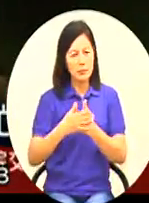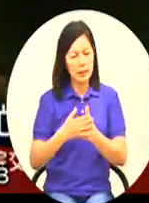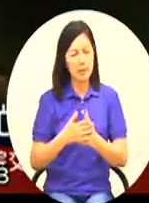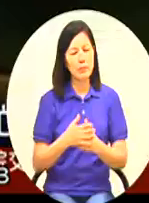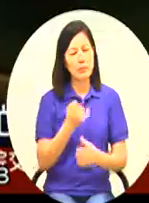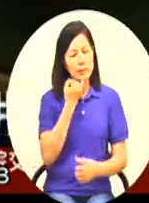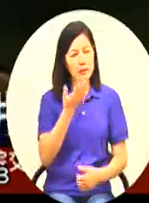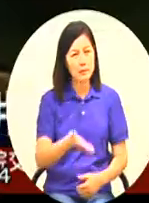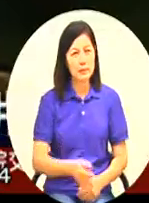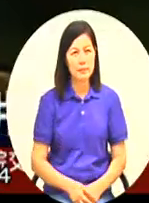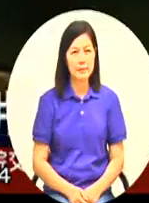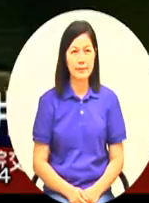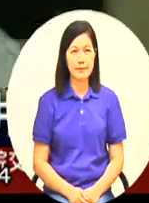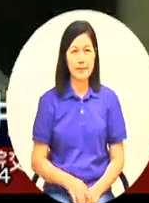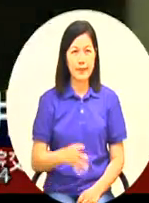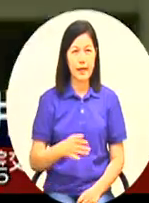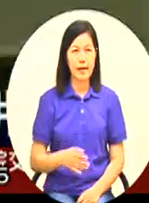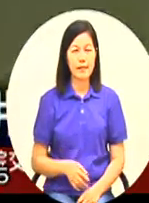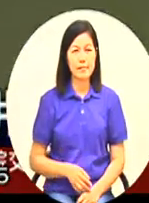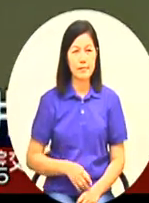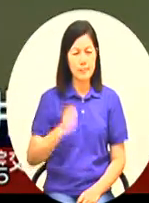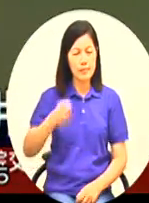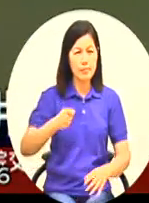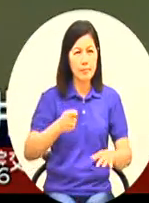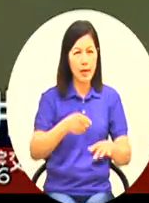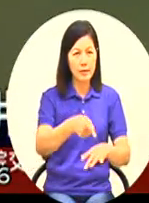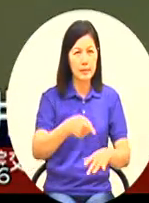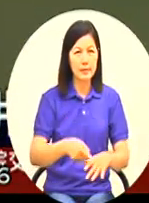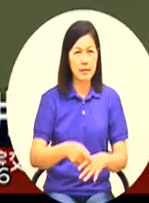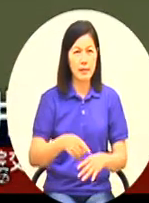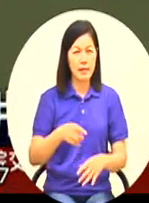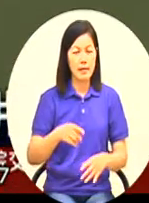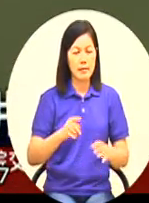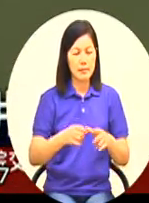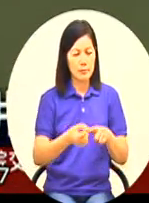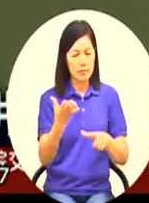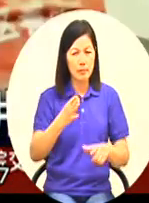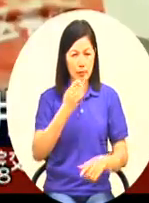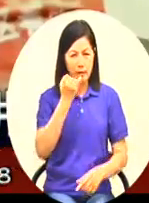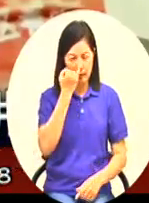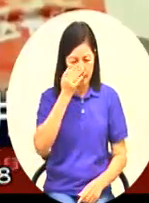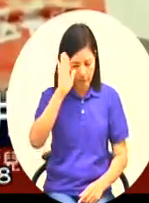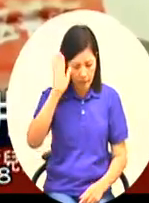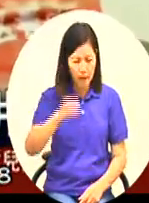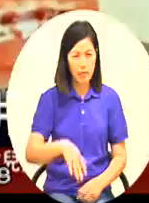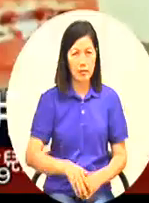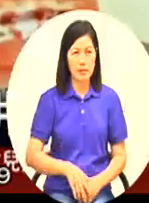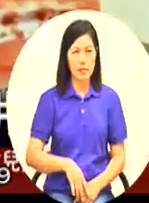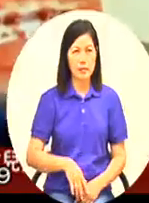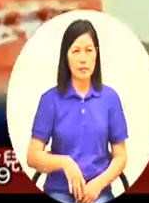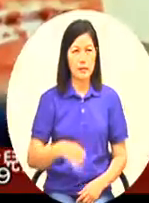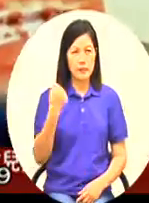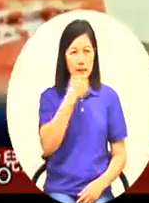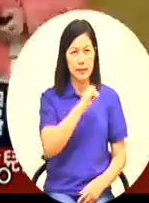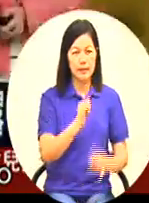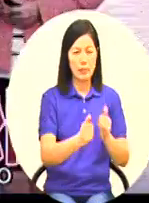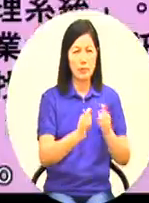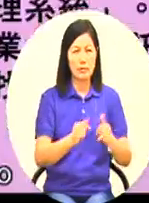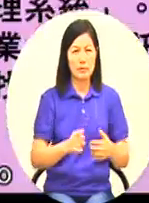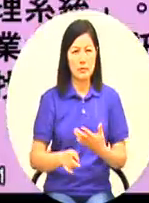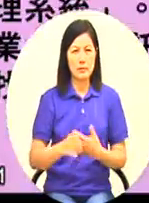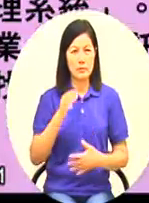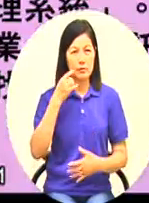两名台湾人还没有审判，就在媒体前公开认罪，更是让在台湾的家属心急如焚。记者综合报